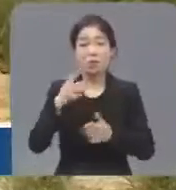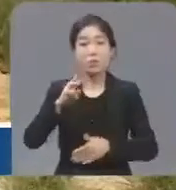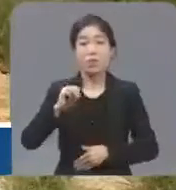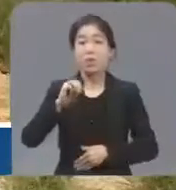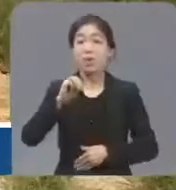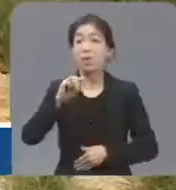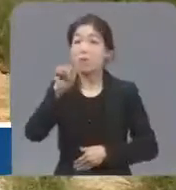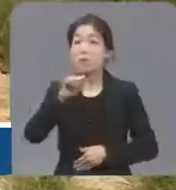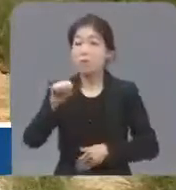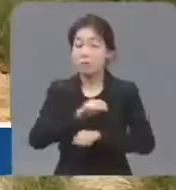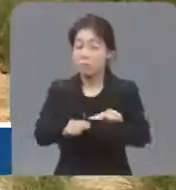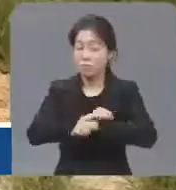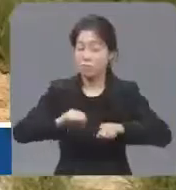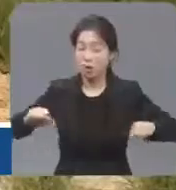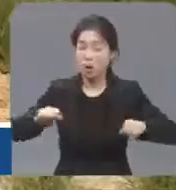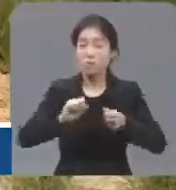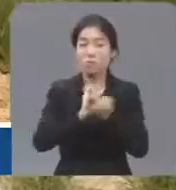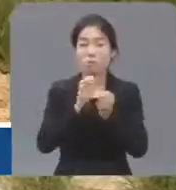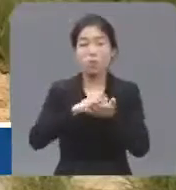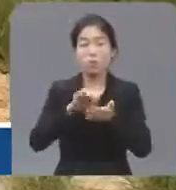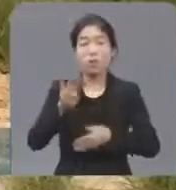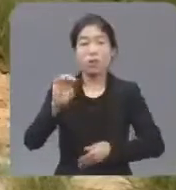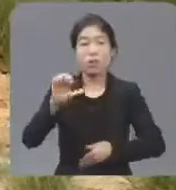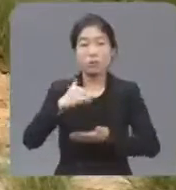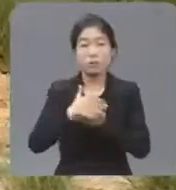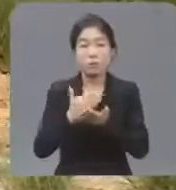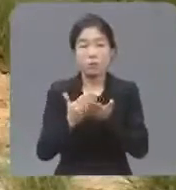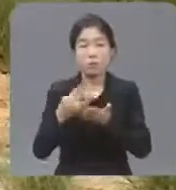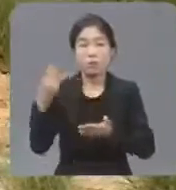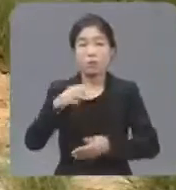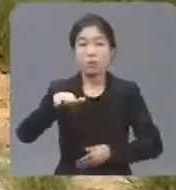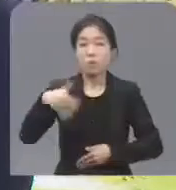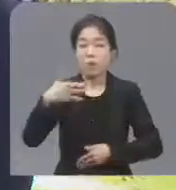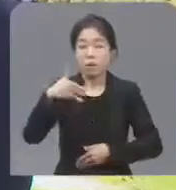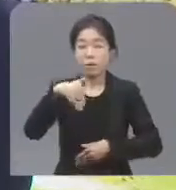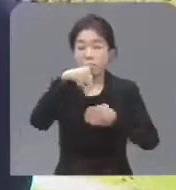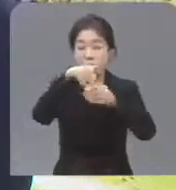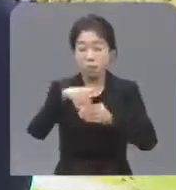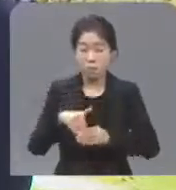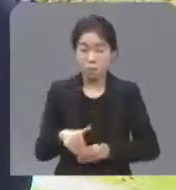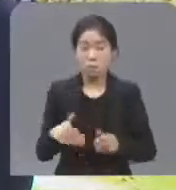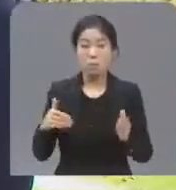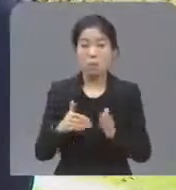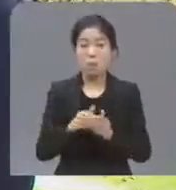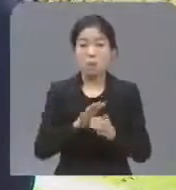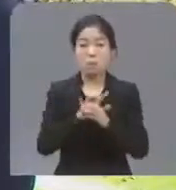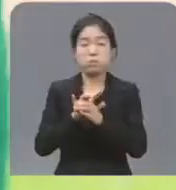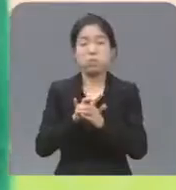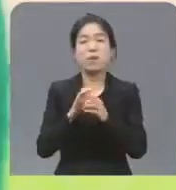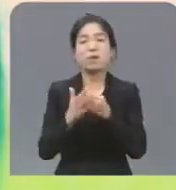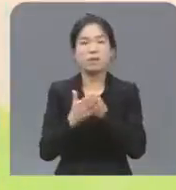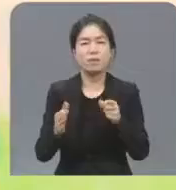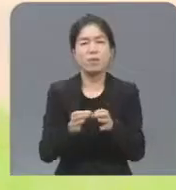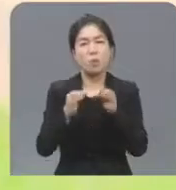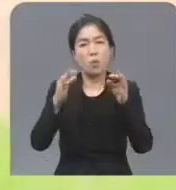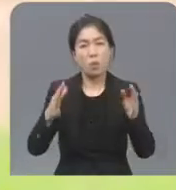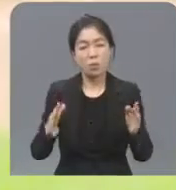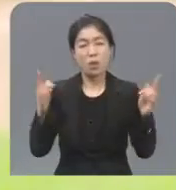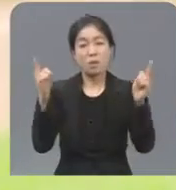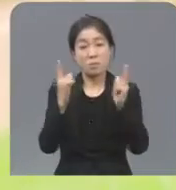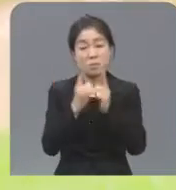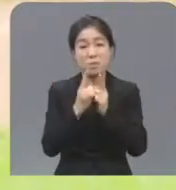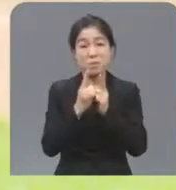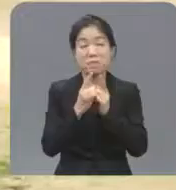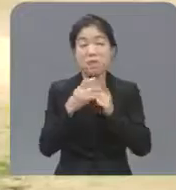부지에 국화 등 45종, 3,800분이 식재됐습니다. 코로나19 여파로 오랜만에 마주한